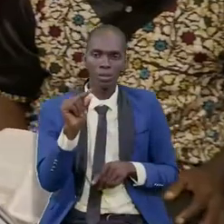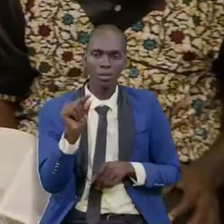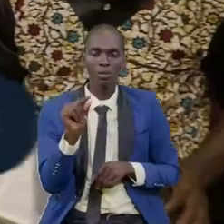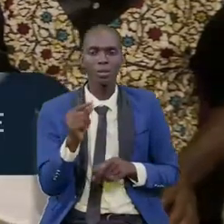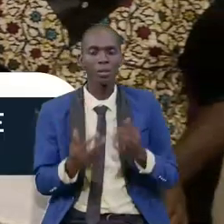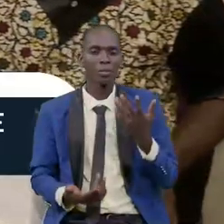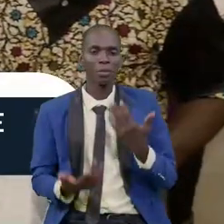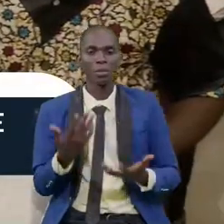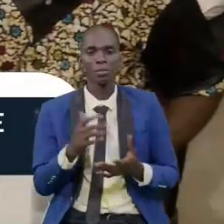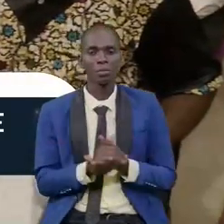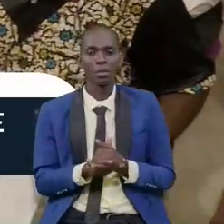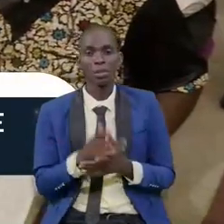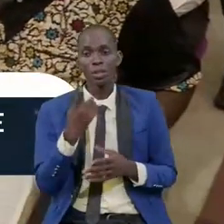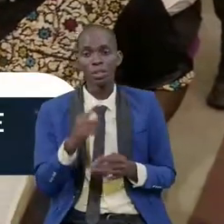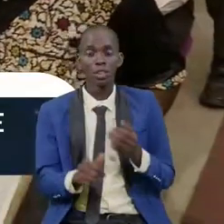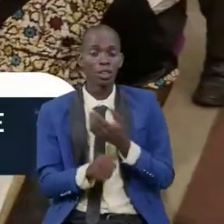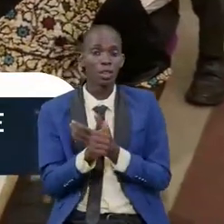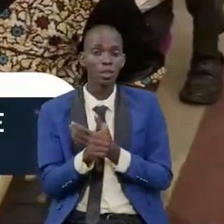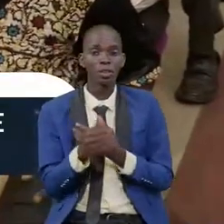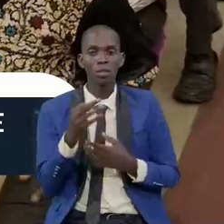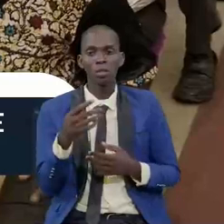et le danger